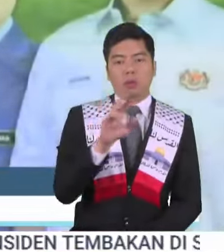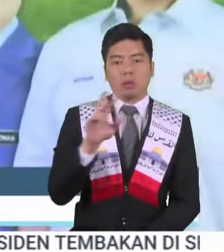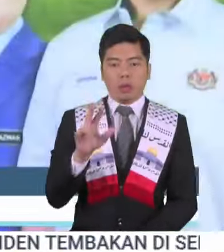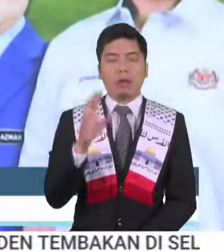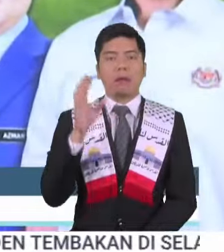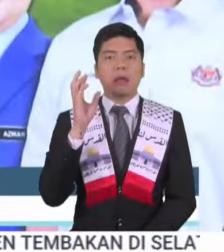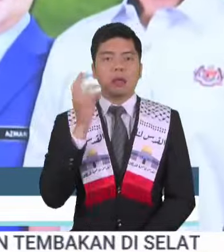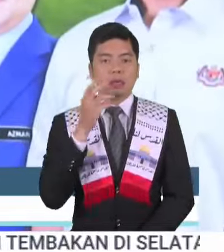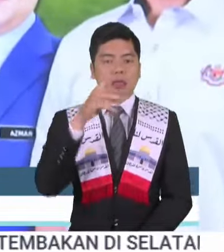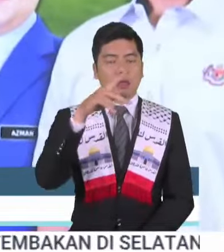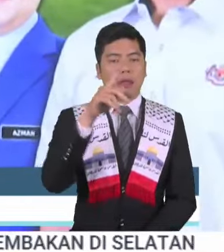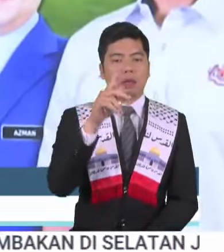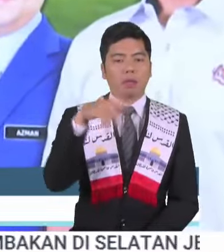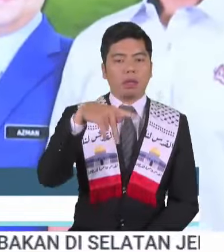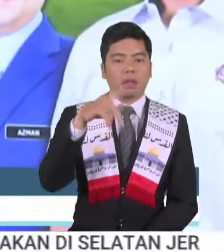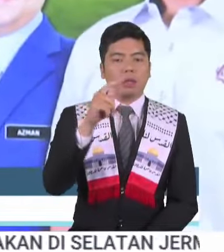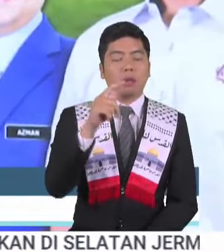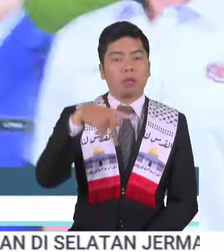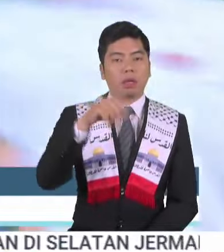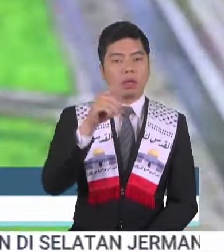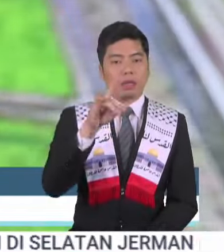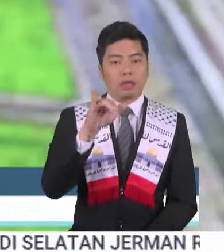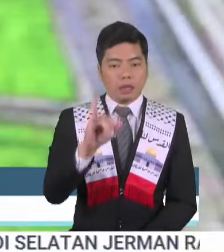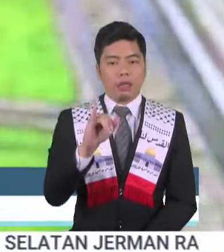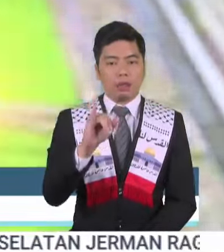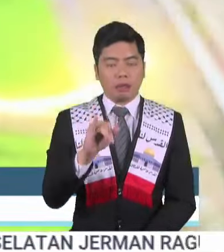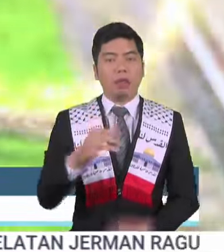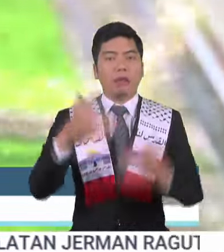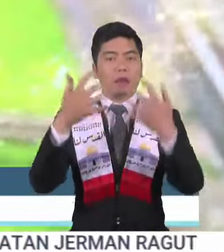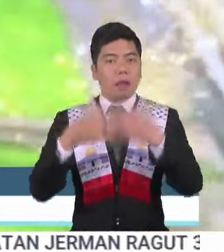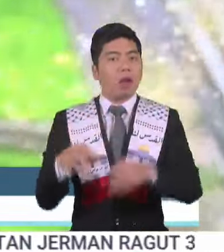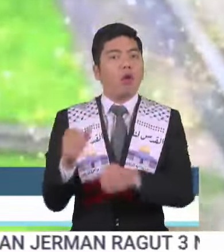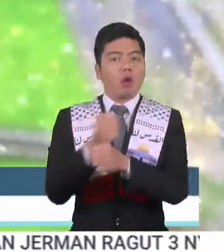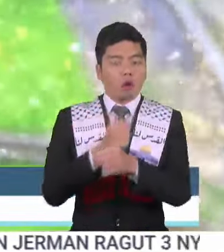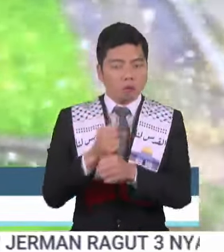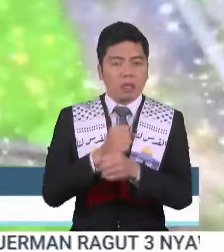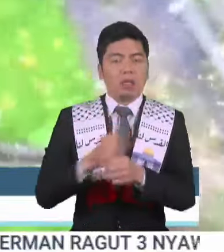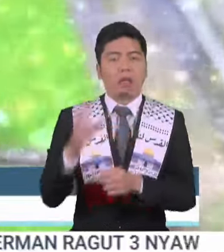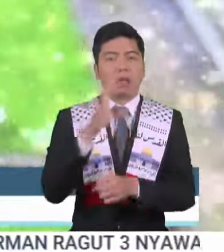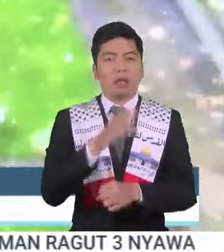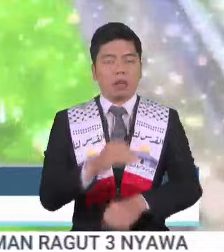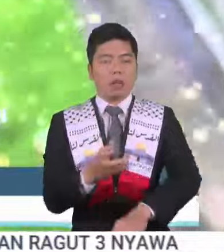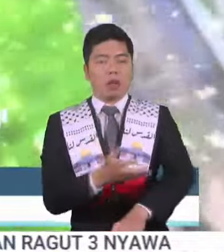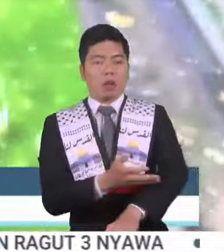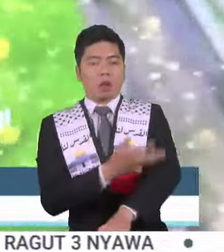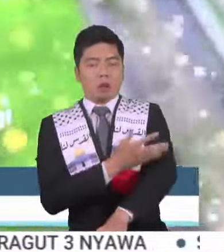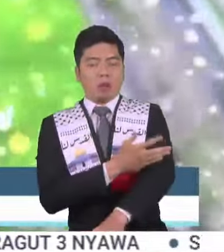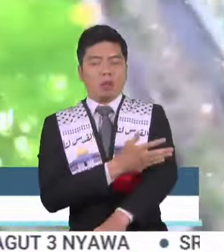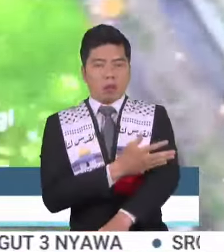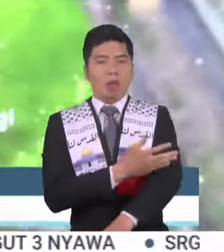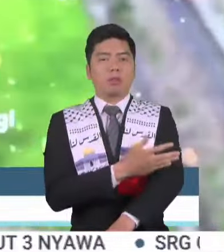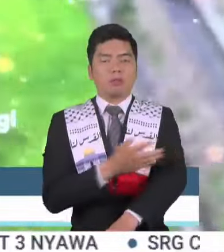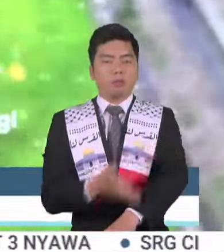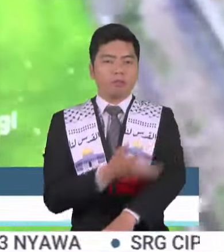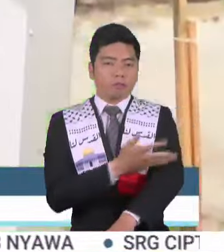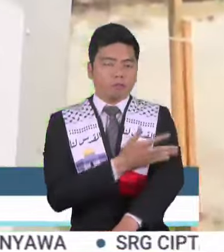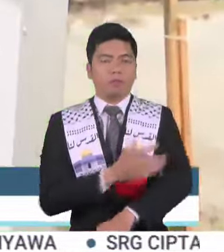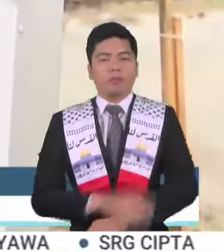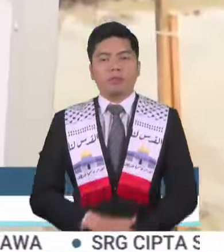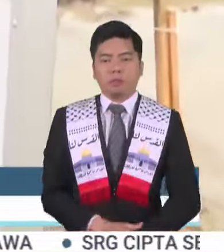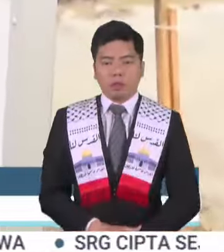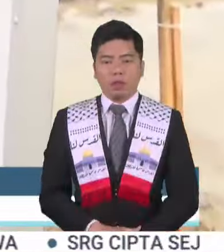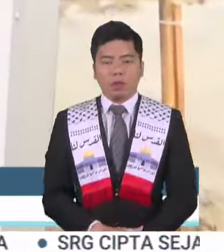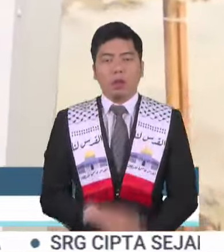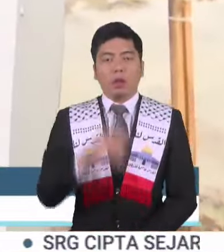tani, pemulihan sawah padi terbiar, pembinaan kilang kopi serta pembangunan tanaman kontan keladi Cina.